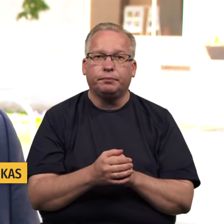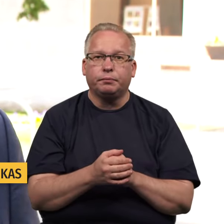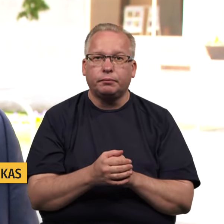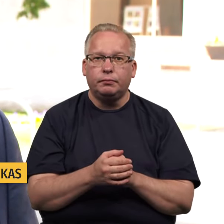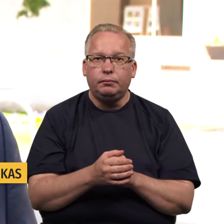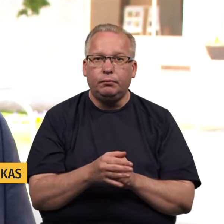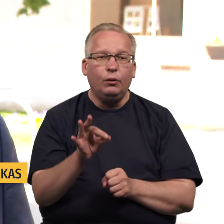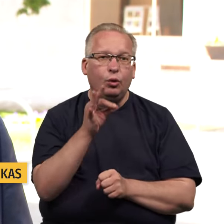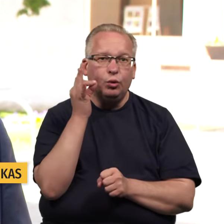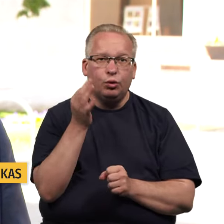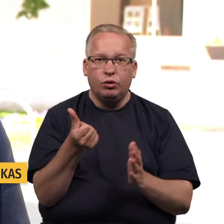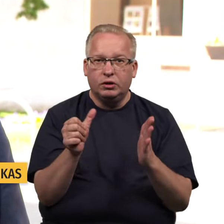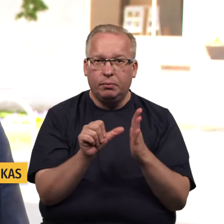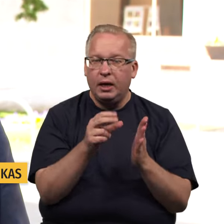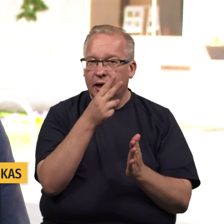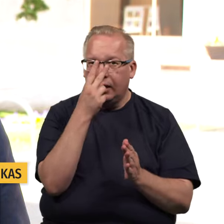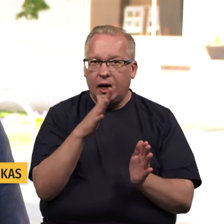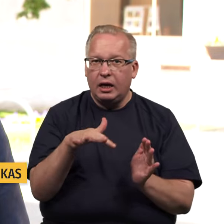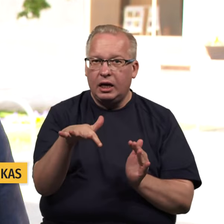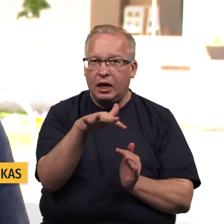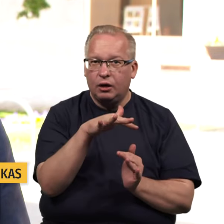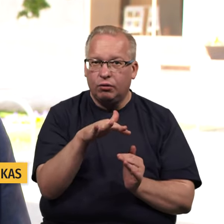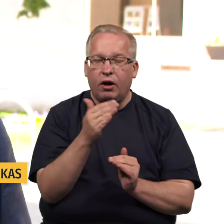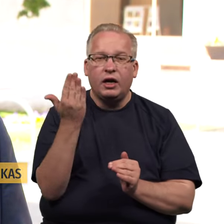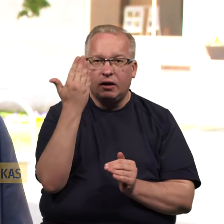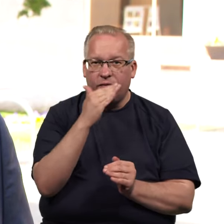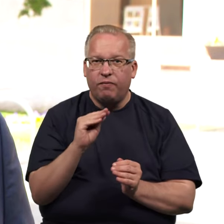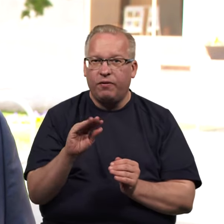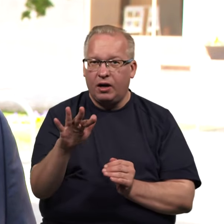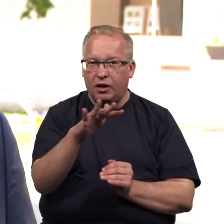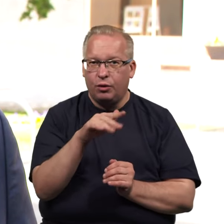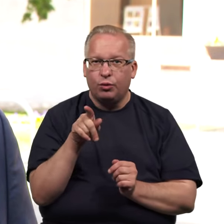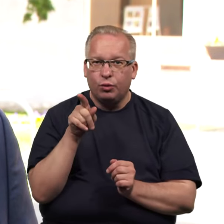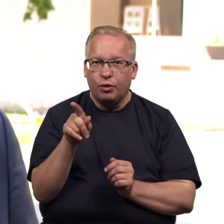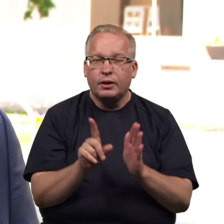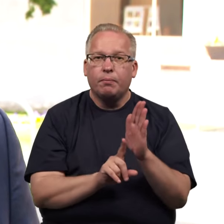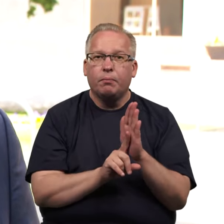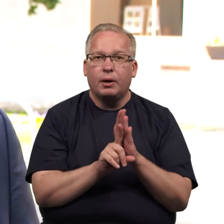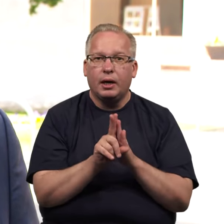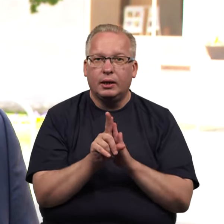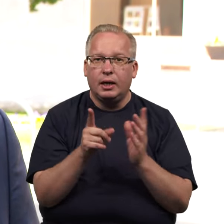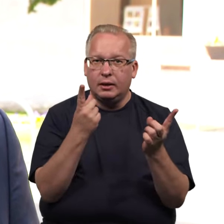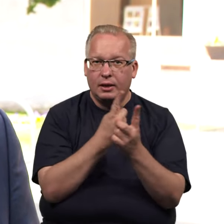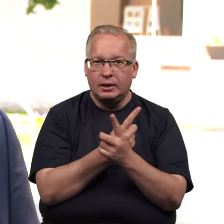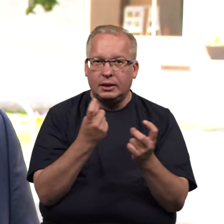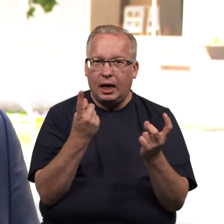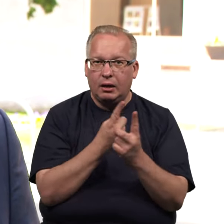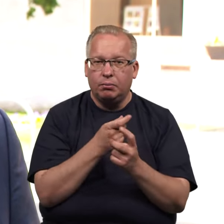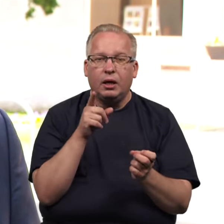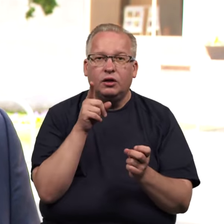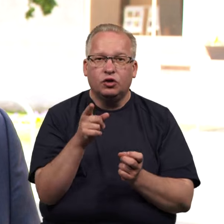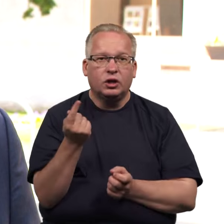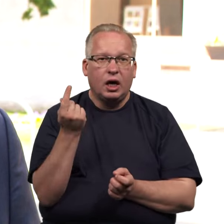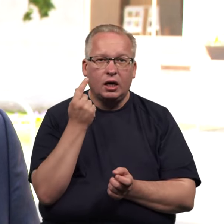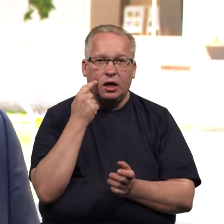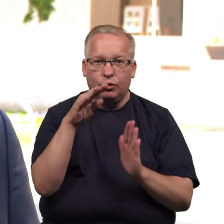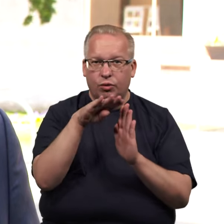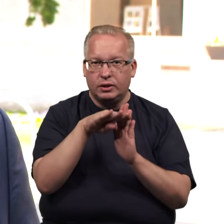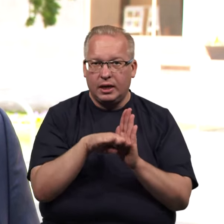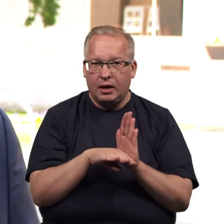super gudrius veikėjus ir Lietuvoje, ir vakaruose, ir pradėti skelbti šitą gėdos